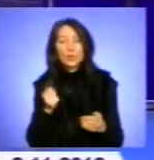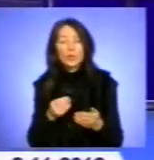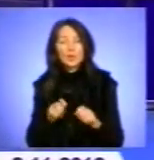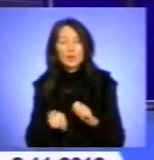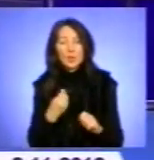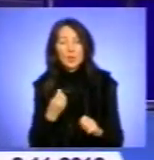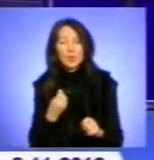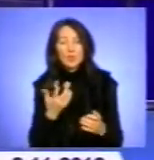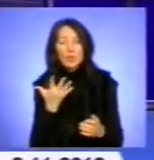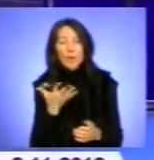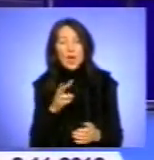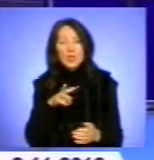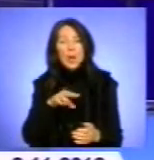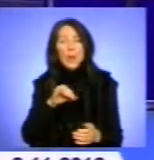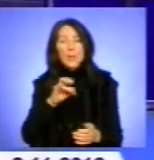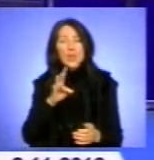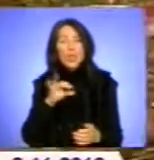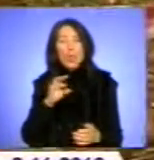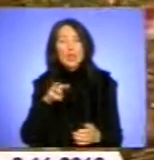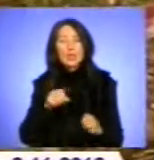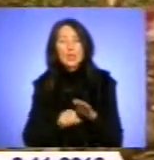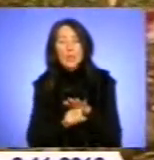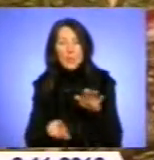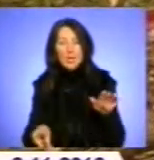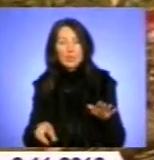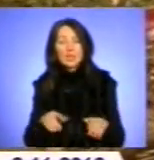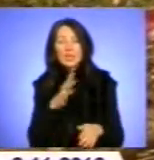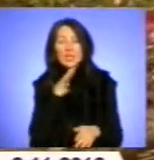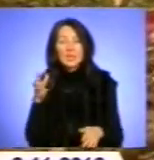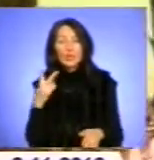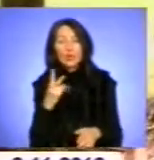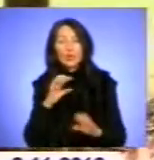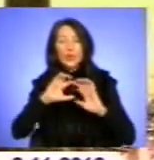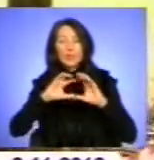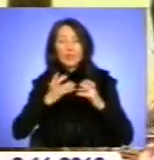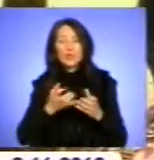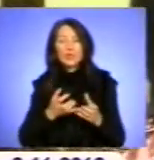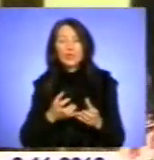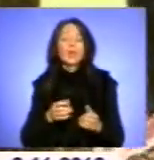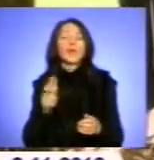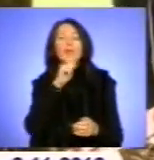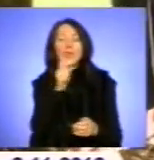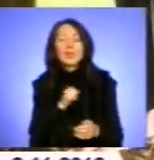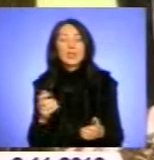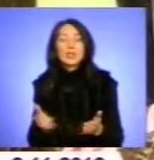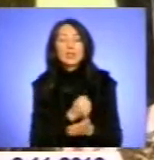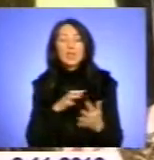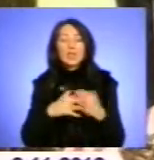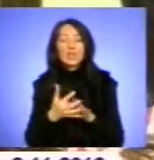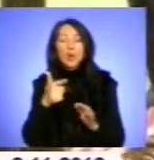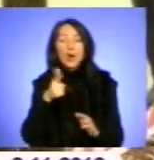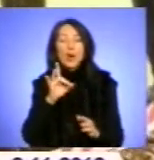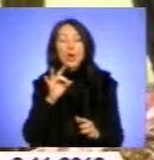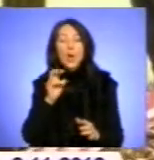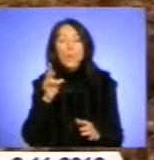5 мінометних мін часів Другої світової війни знайшли у селі Грабовець Тернопільського району. Після обстеження